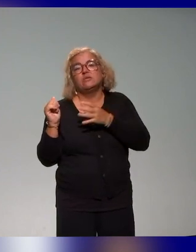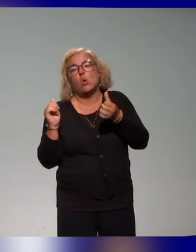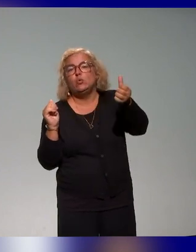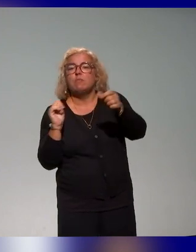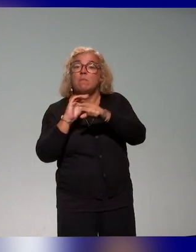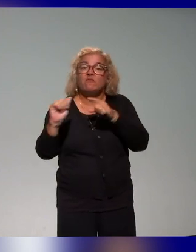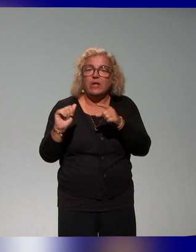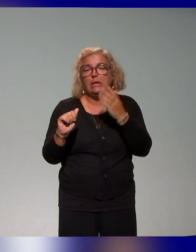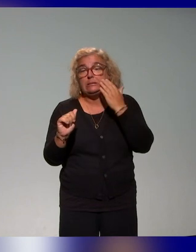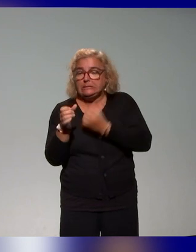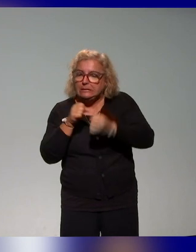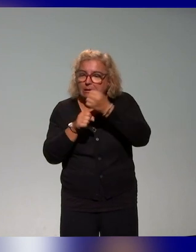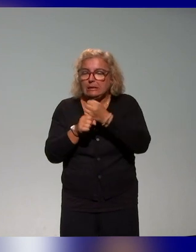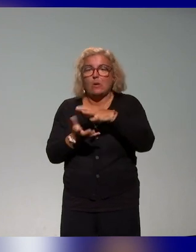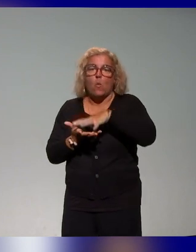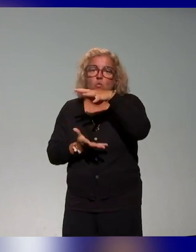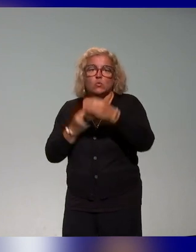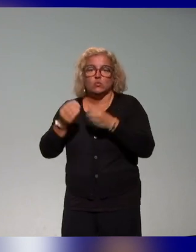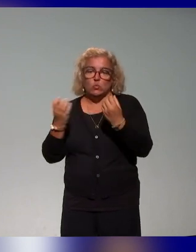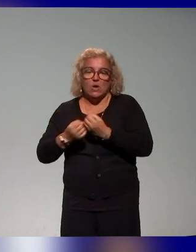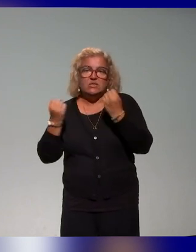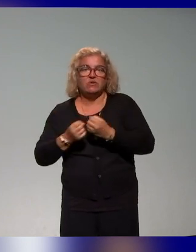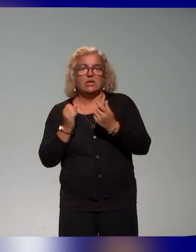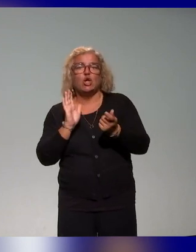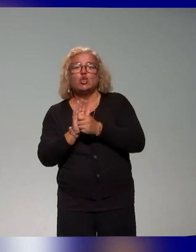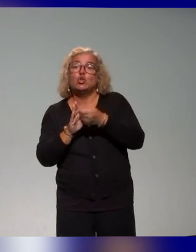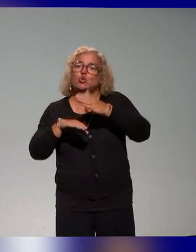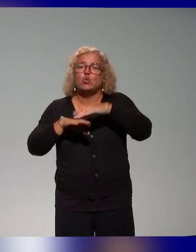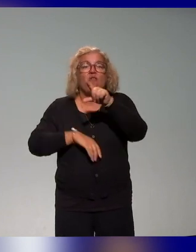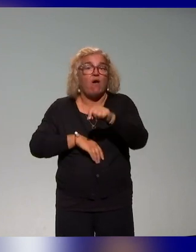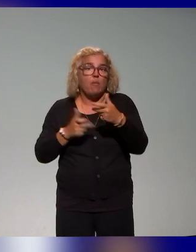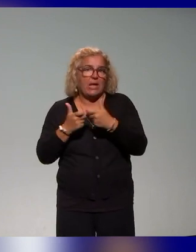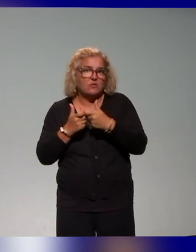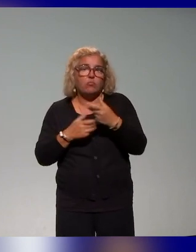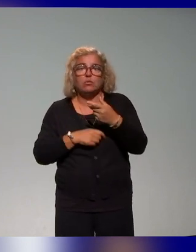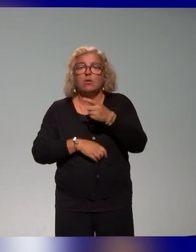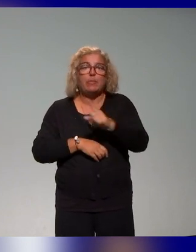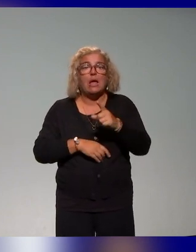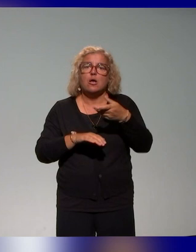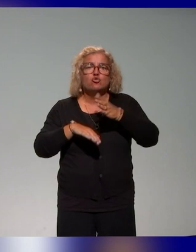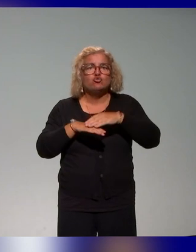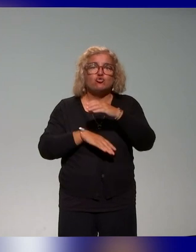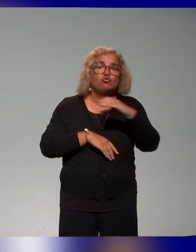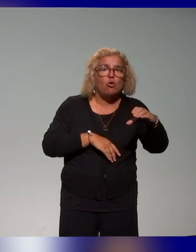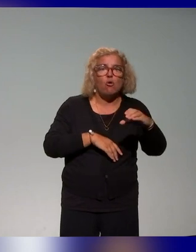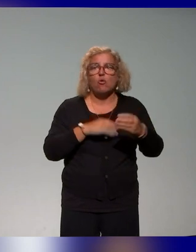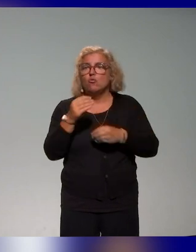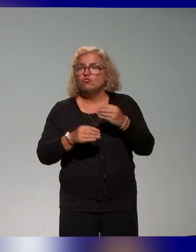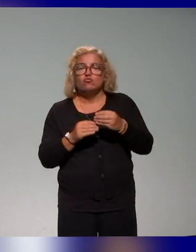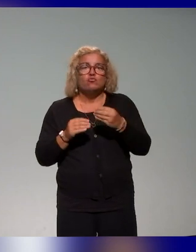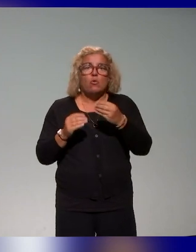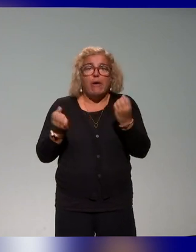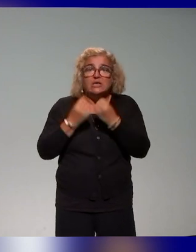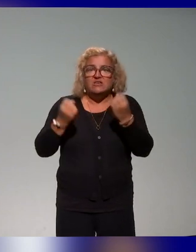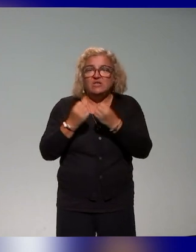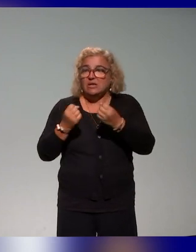une ressource ou une activité. Les notes sur 20 et pas sur 100. Les achèvements d'activités ou de ressources, ben ça aussi, on va pouvoir les mettre